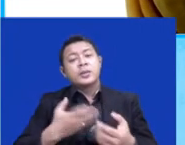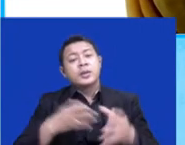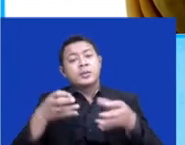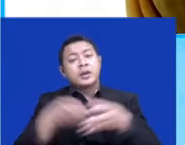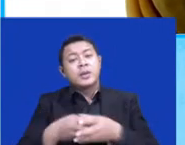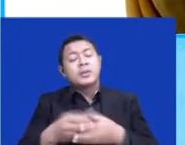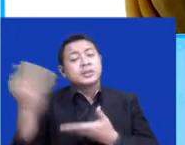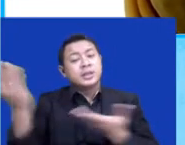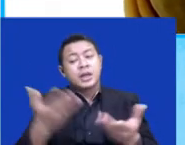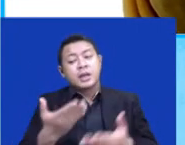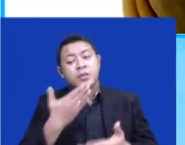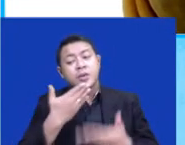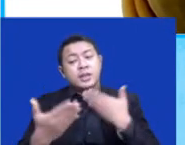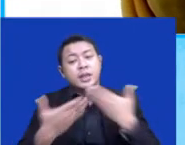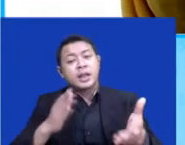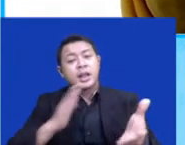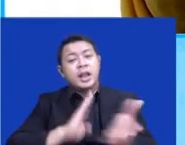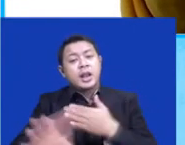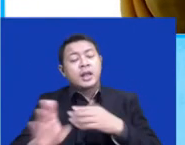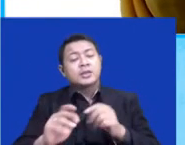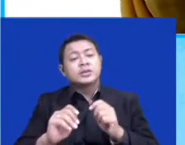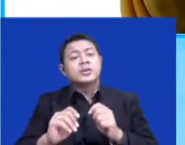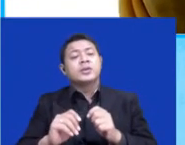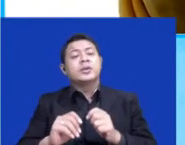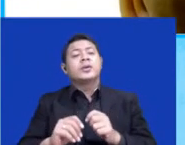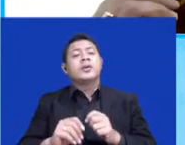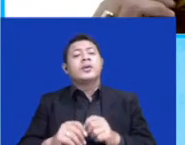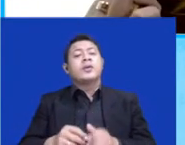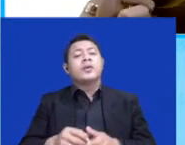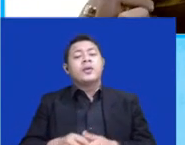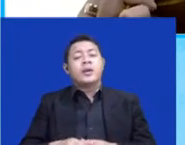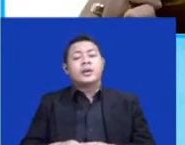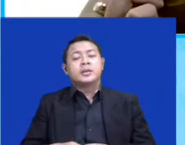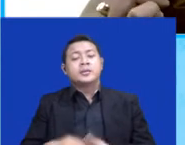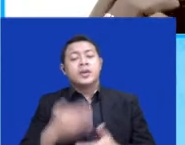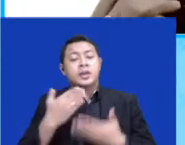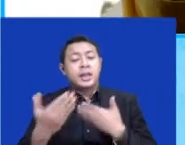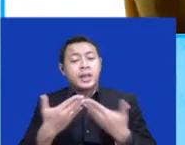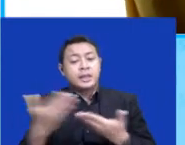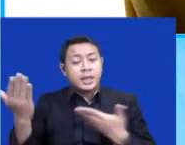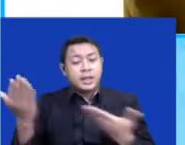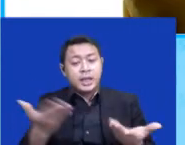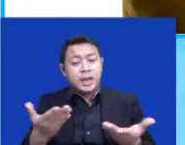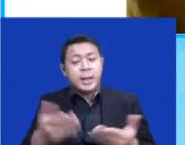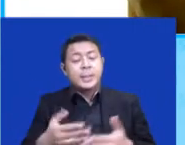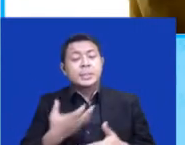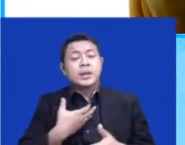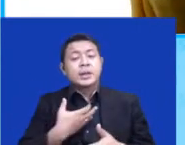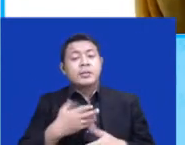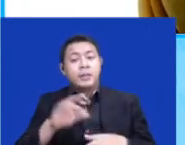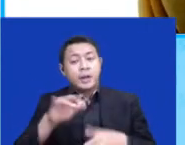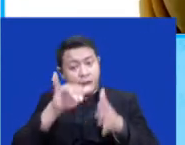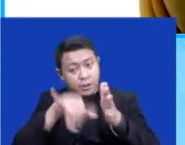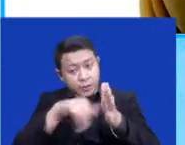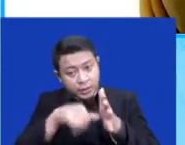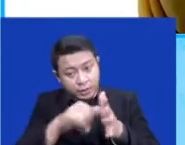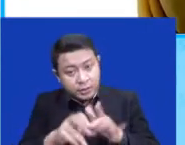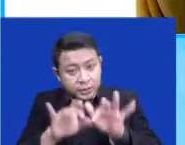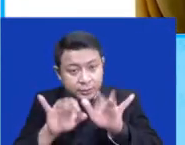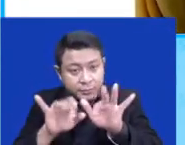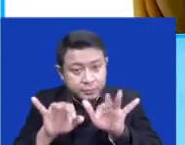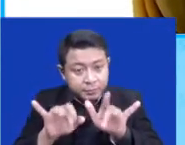mau bertanya langsung memanfaatkan saja fitur Q&A. Atau kalau Anda menyaksikan melalui YouTube, silakan bisa langsung saja ketik di